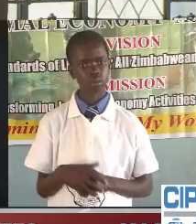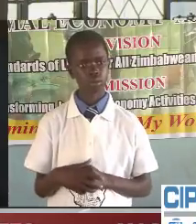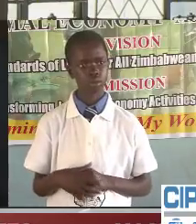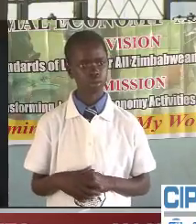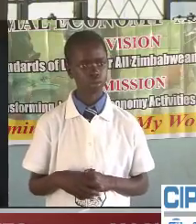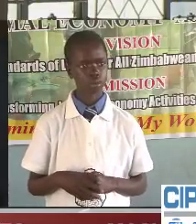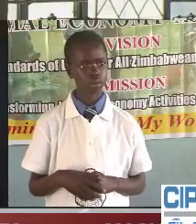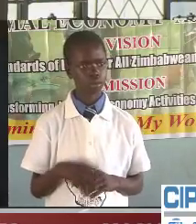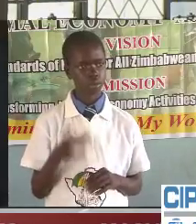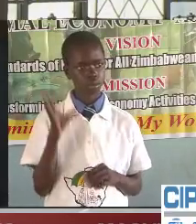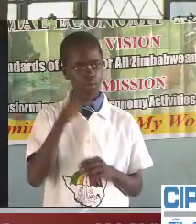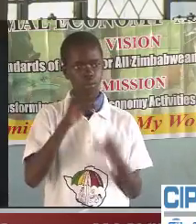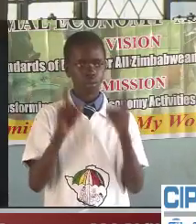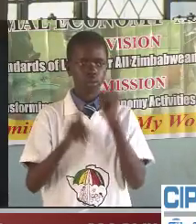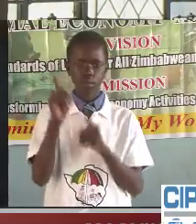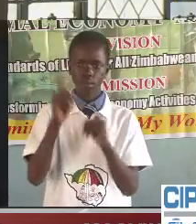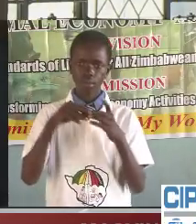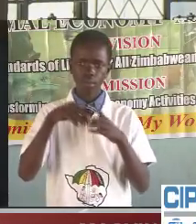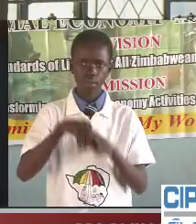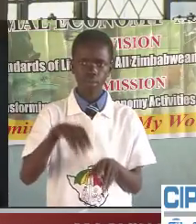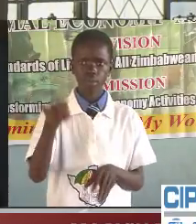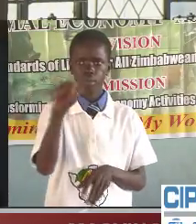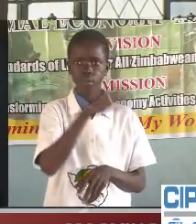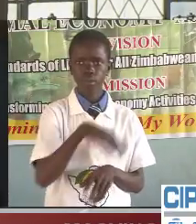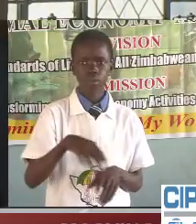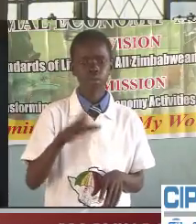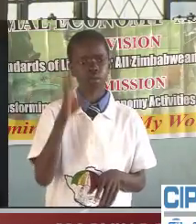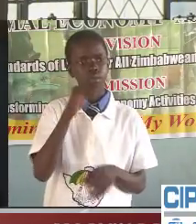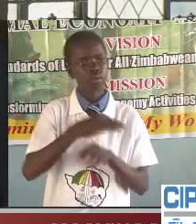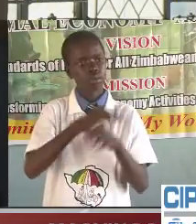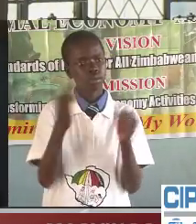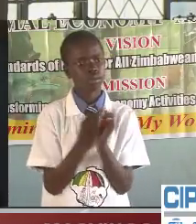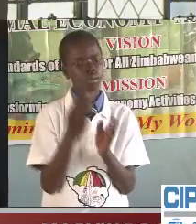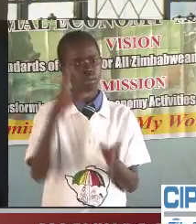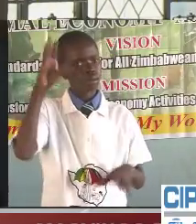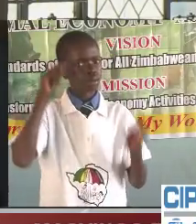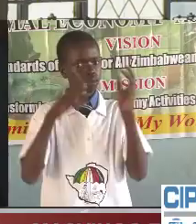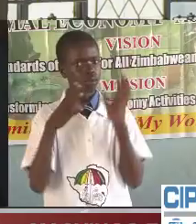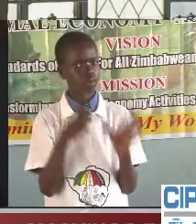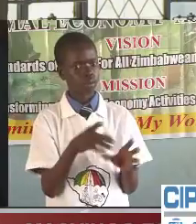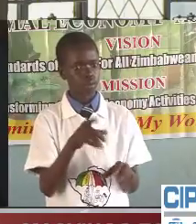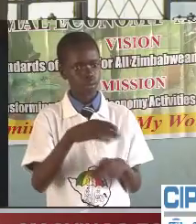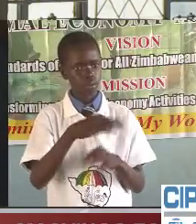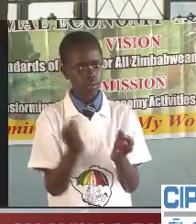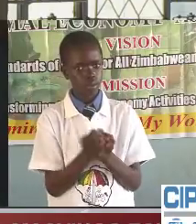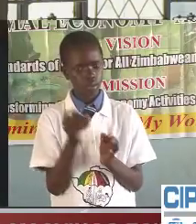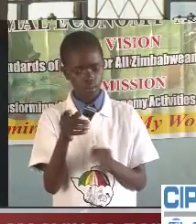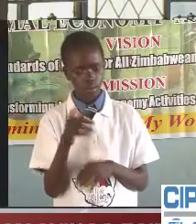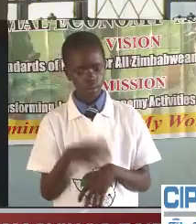imiwo mataurawo kuti mune degree ramuri kudzidza nezvaro in politics,